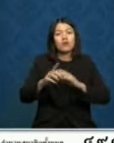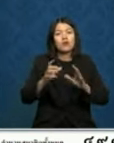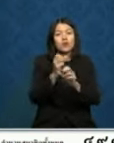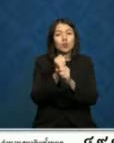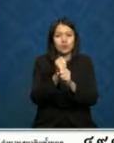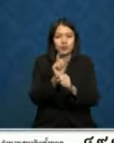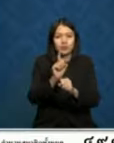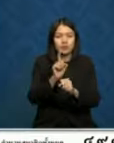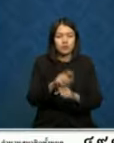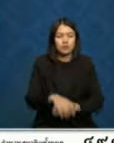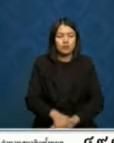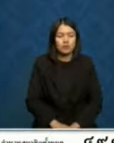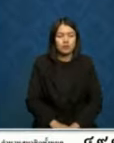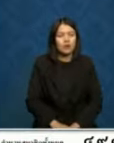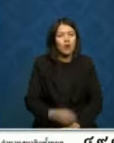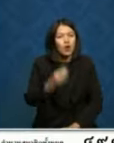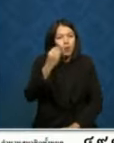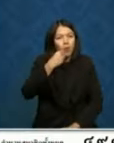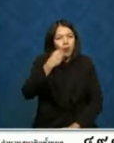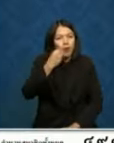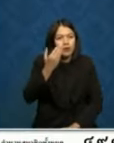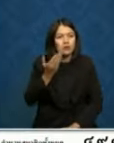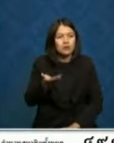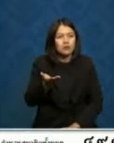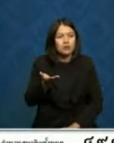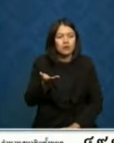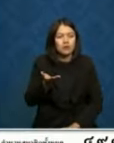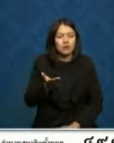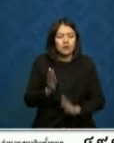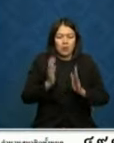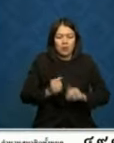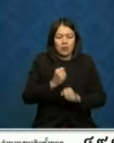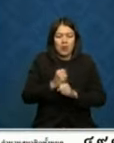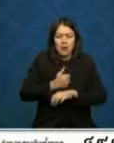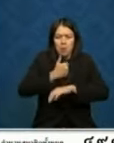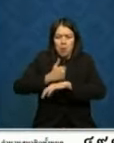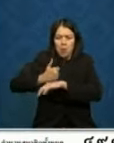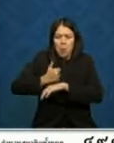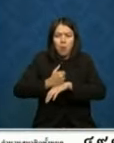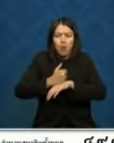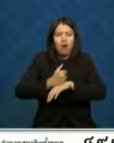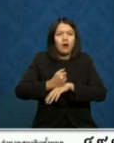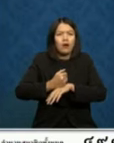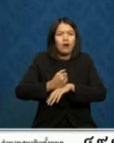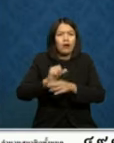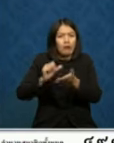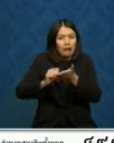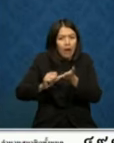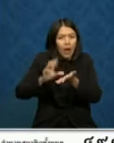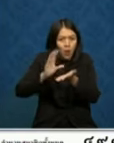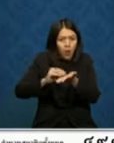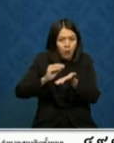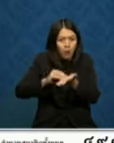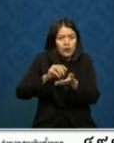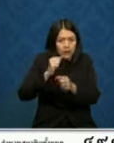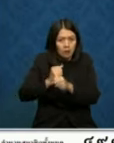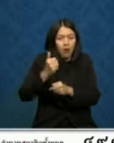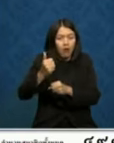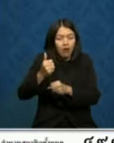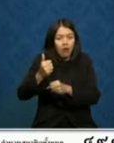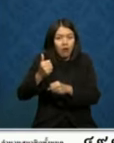บบนี้คือโดยปกติแล้วเนี่ยท่านประธานผู้บริหารระดับสูงเท่านั้นที่แก้ไขส่วนดังกล่าว